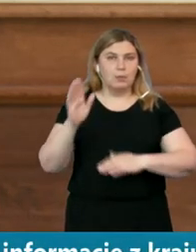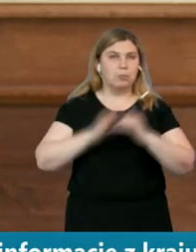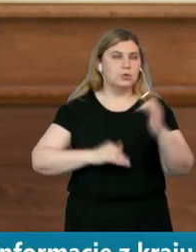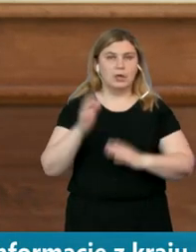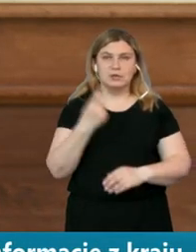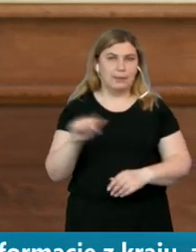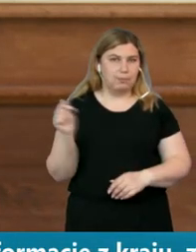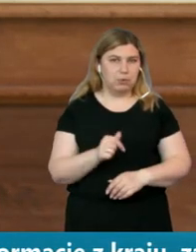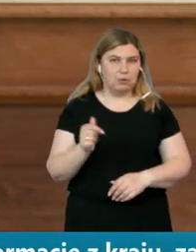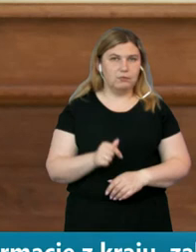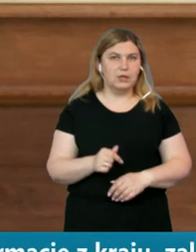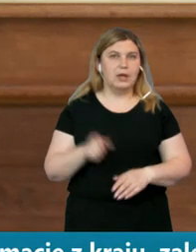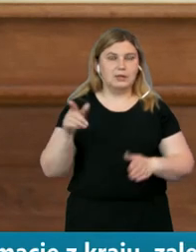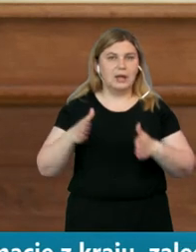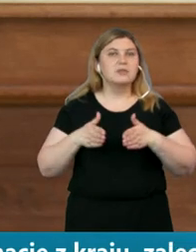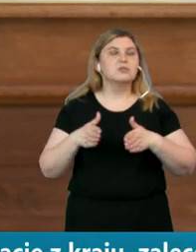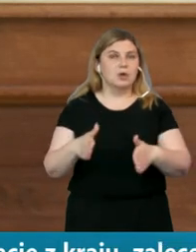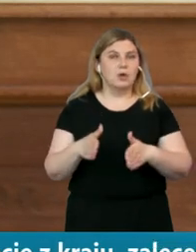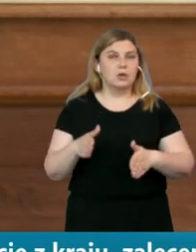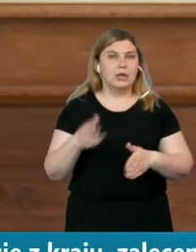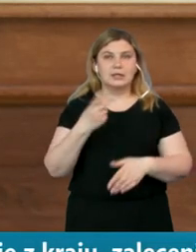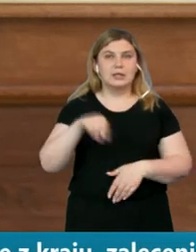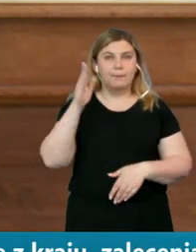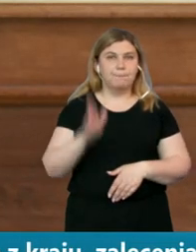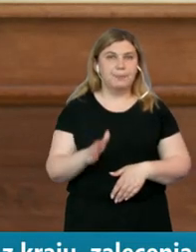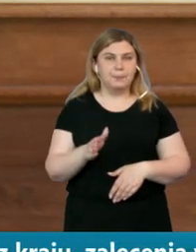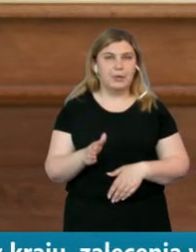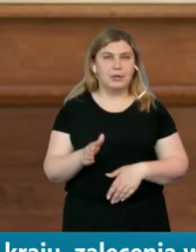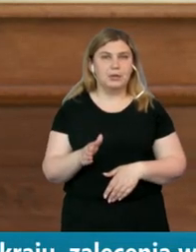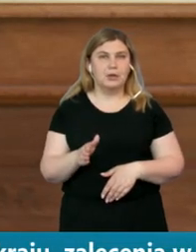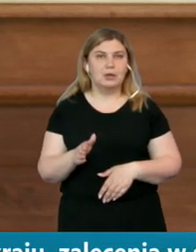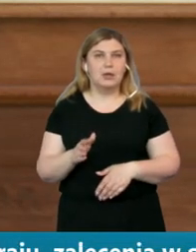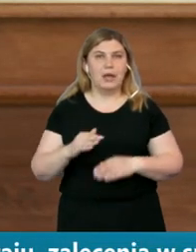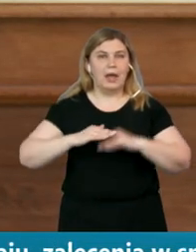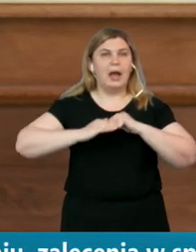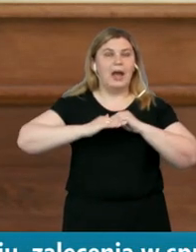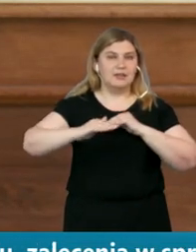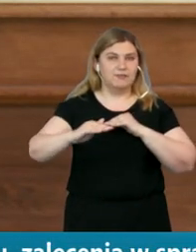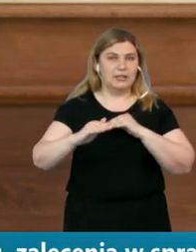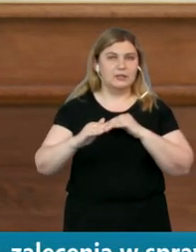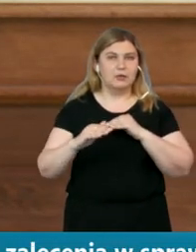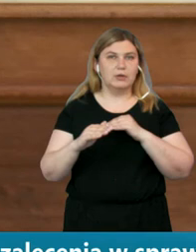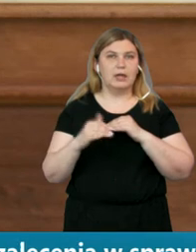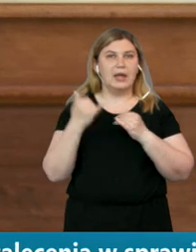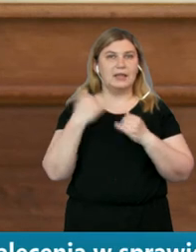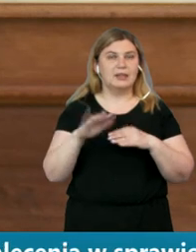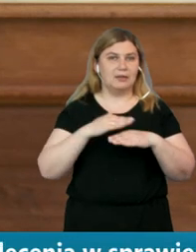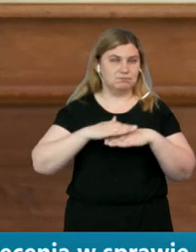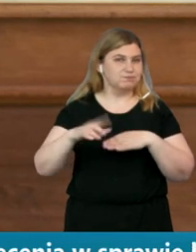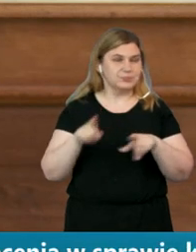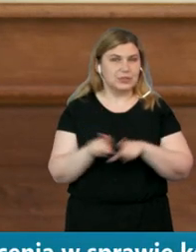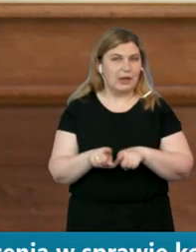powinno, ale ta ścieżka no, nie będzie ścieżką ani asfaltową, ani z innej nawierzchni.